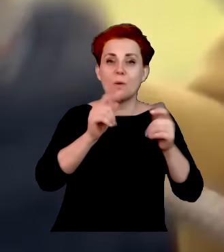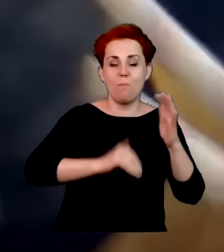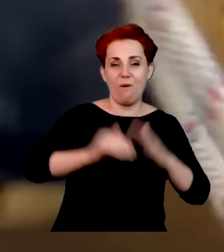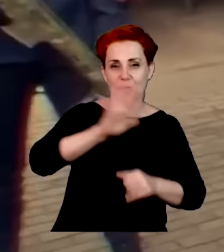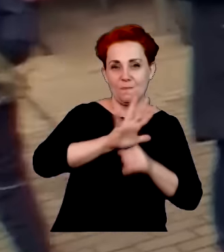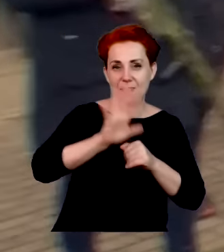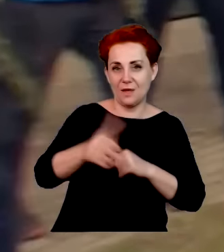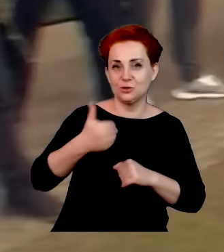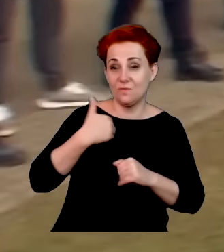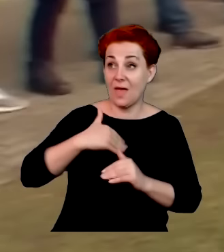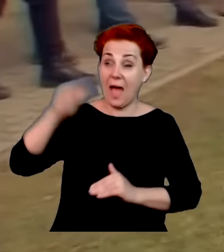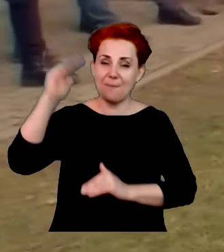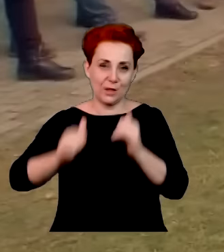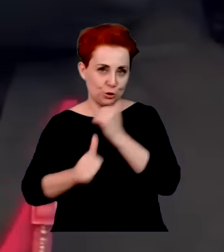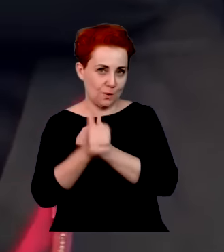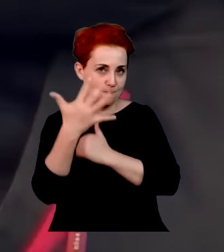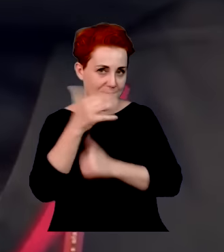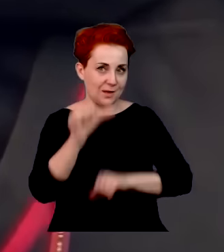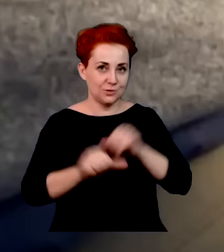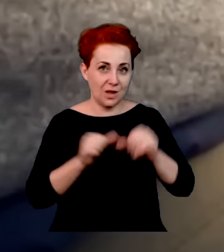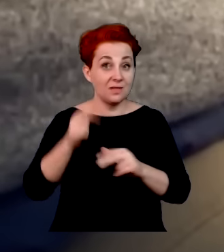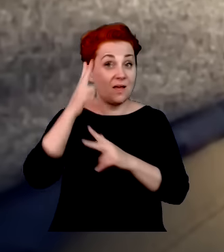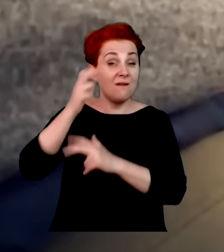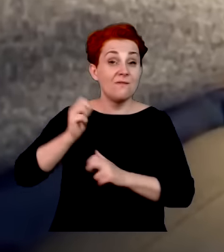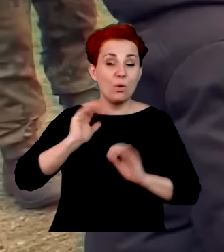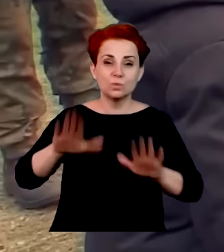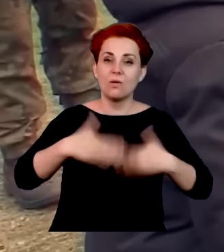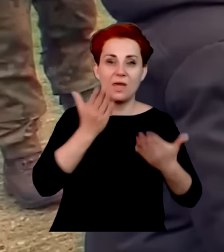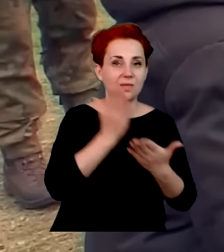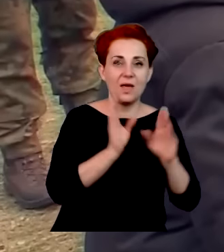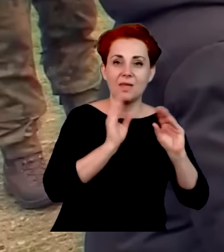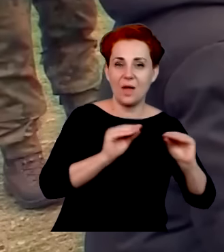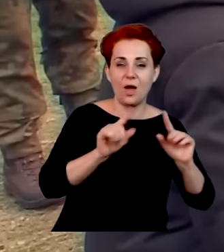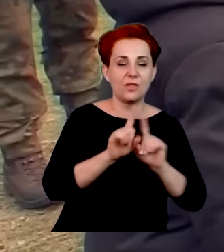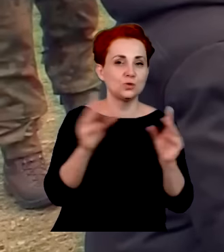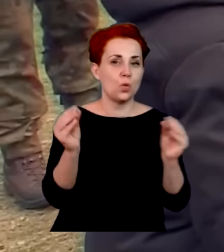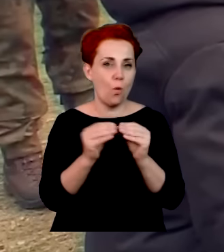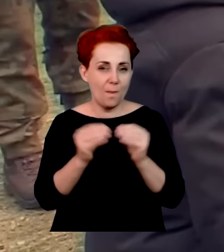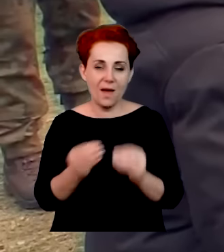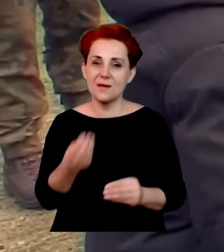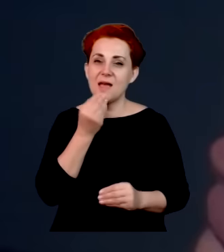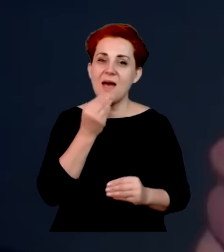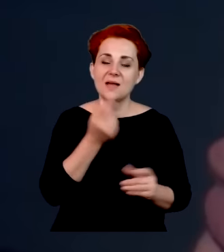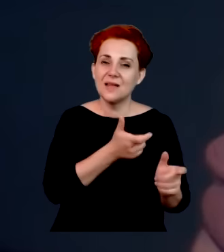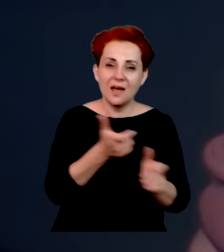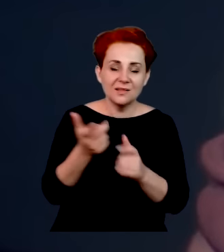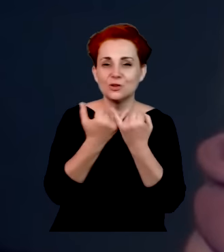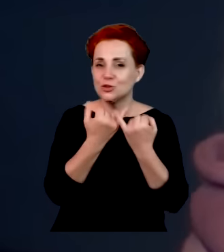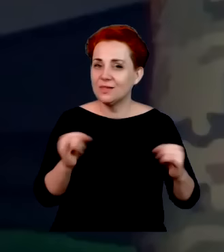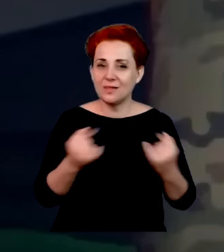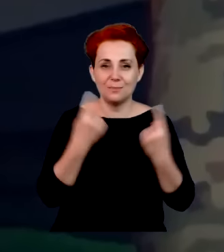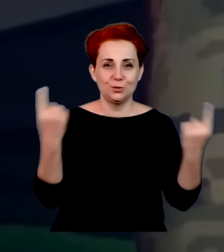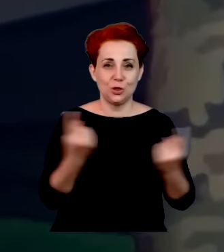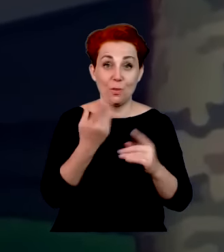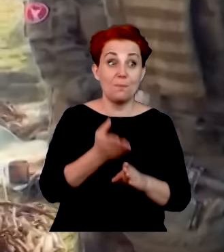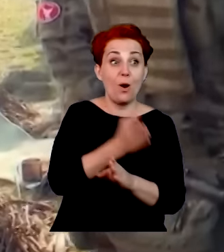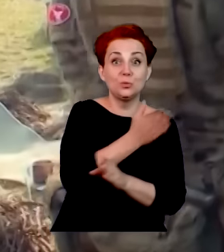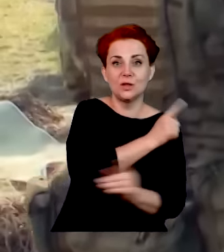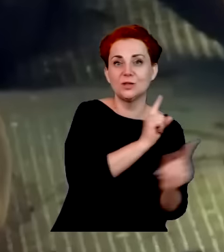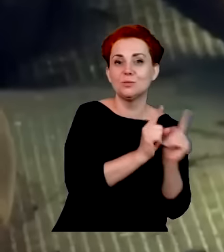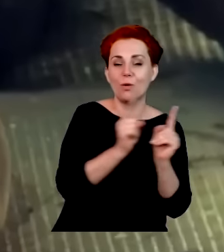mniej niż 65. Wojskowi zapewniają nie tylko naukę, ale też ubezpieczenie, wyżywienie i wiele przygód. W poprzednich 4 edycjach oraz jednej